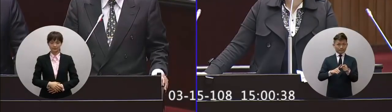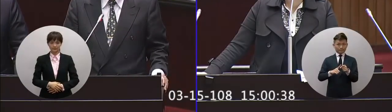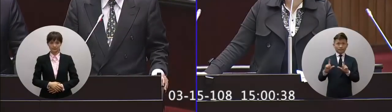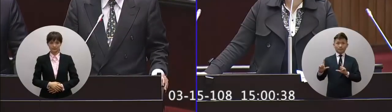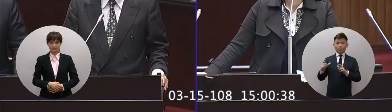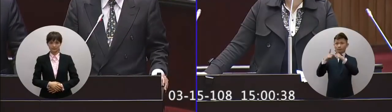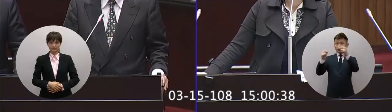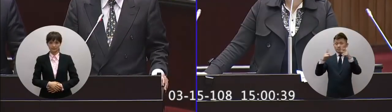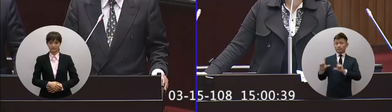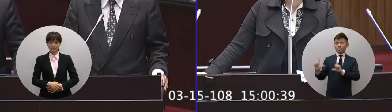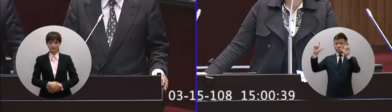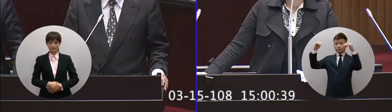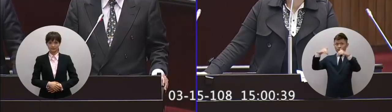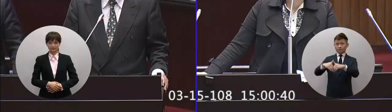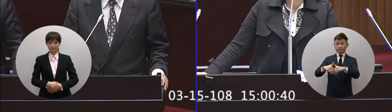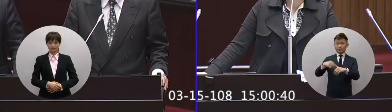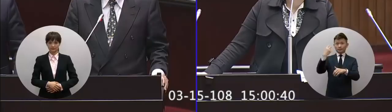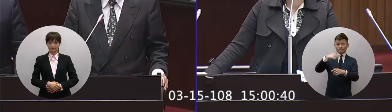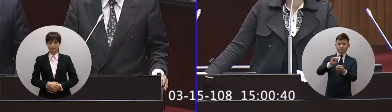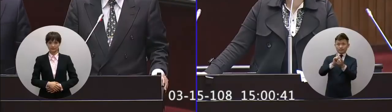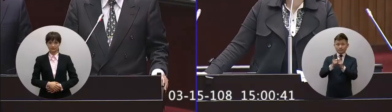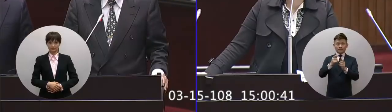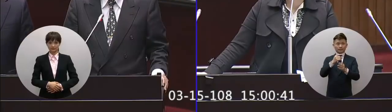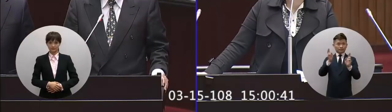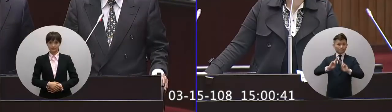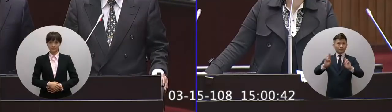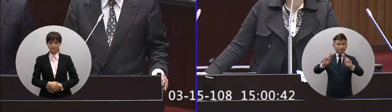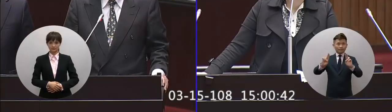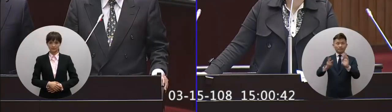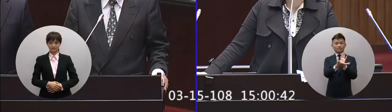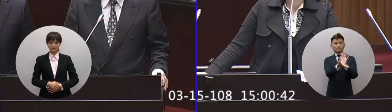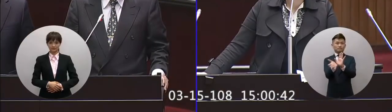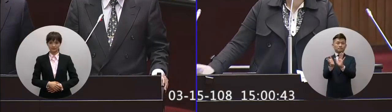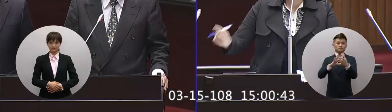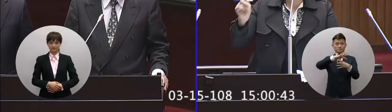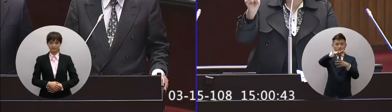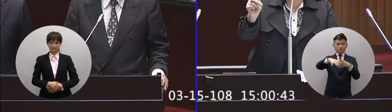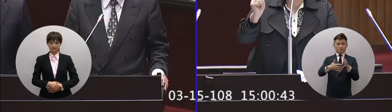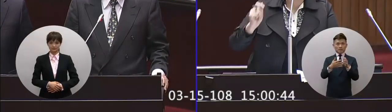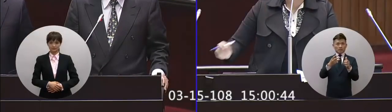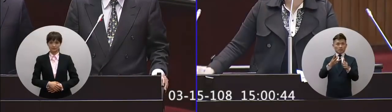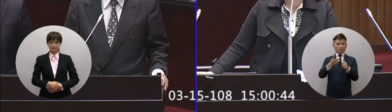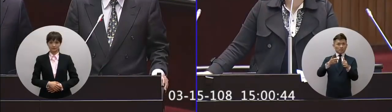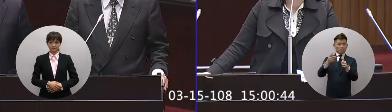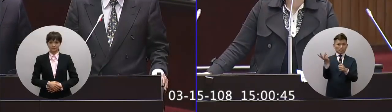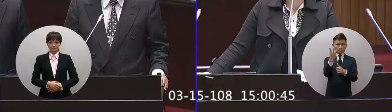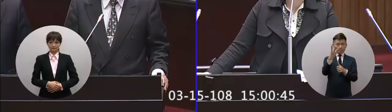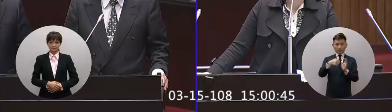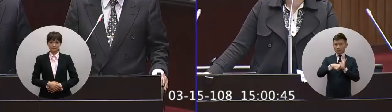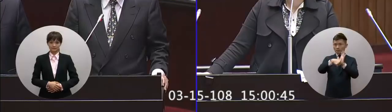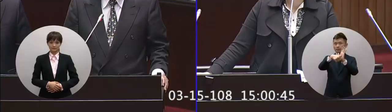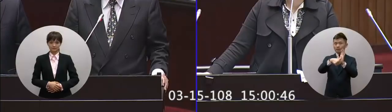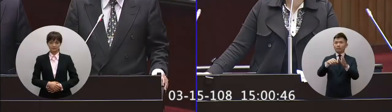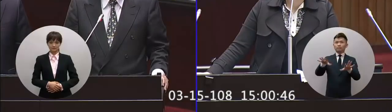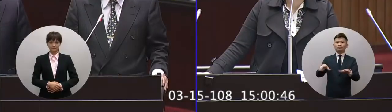京的这个再生能源大展是全世界三大展之一，他今年就讨论就是回收机